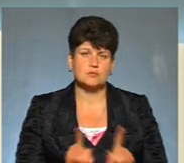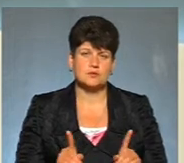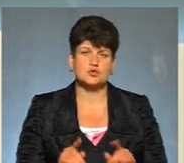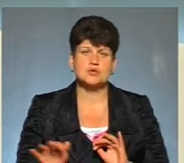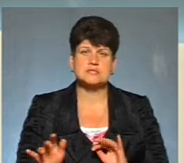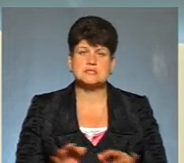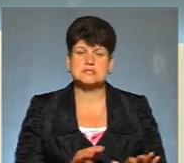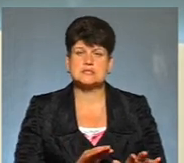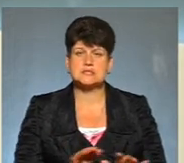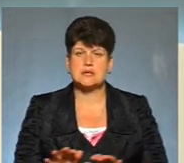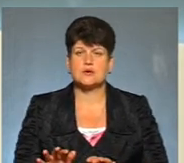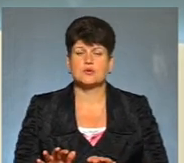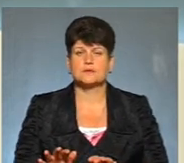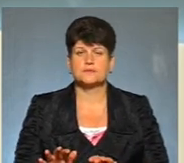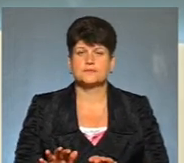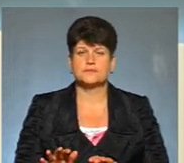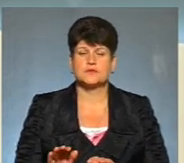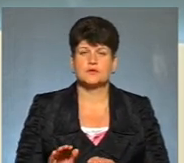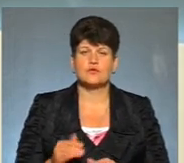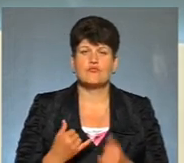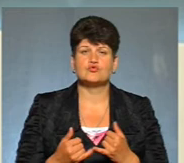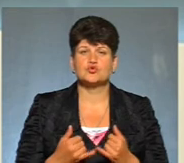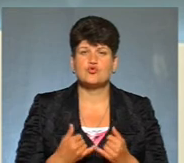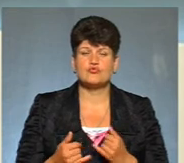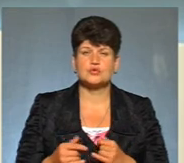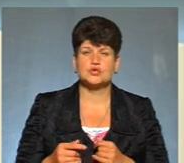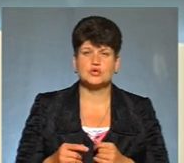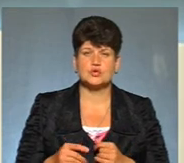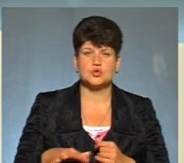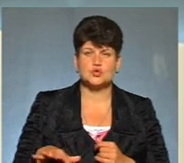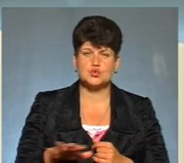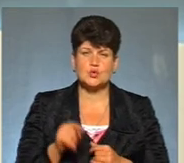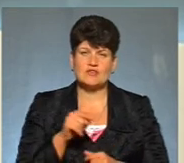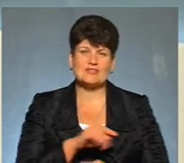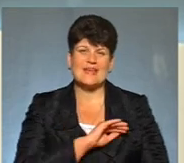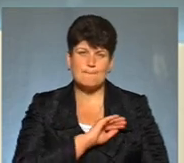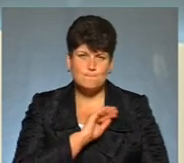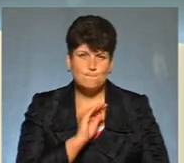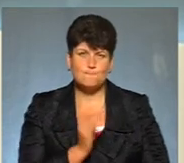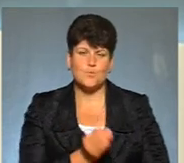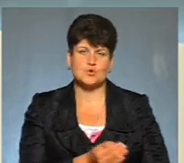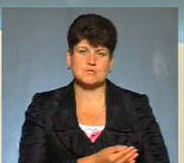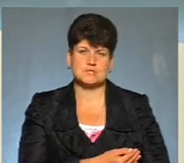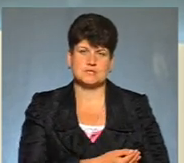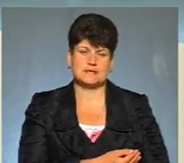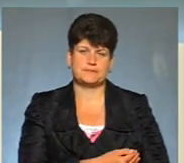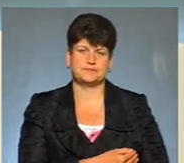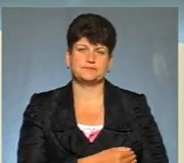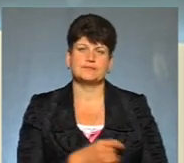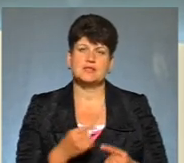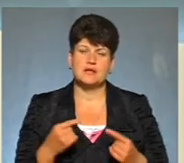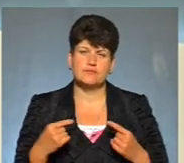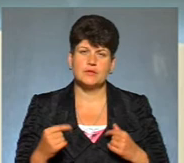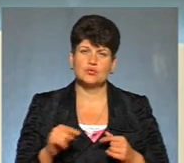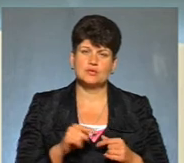заходи в жовтій зоні, вони посилюються на відміну від тих заходів,